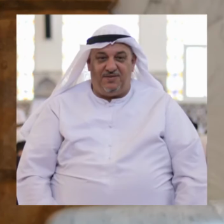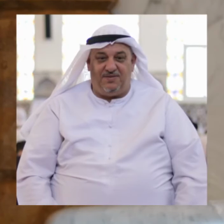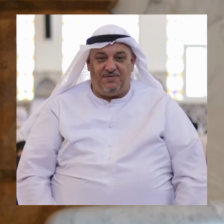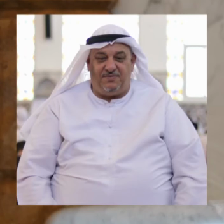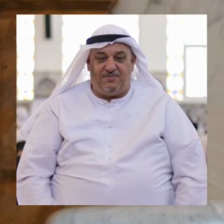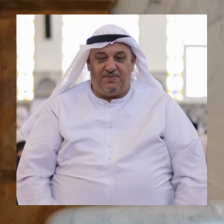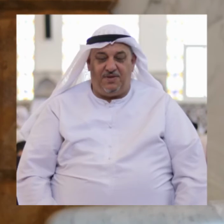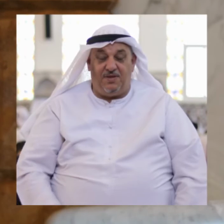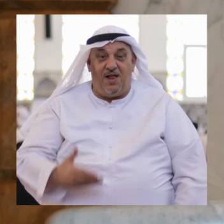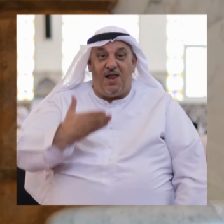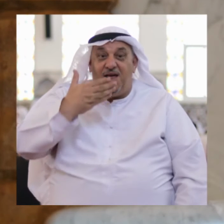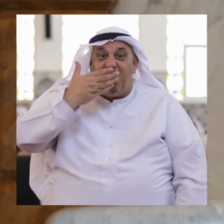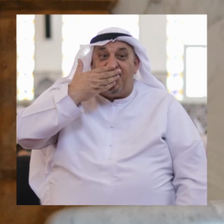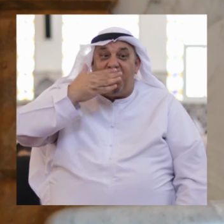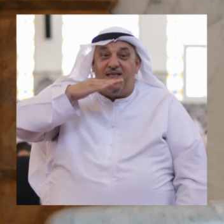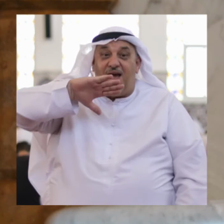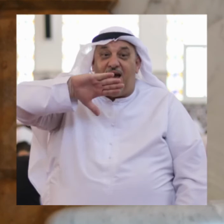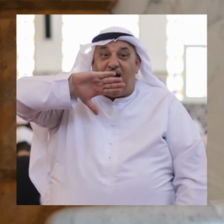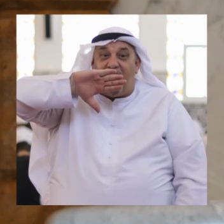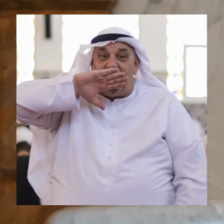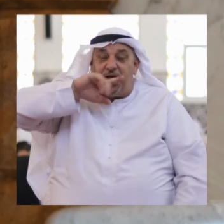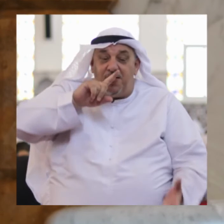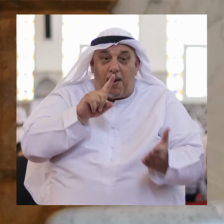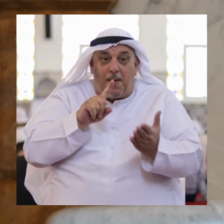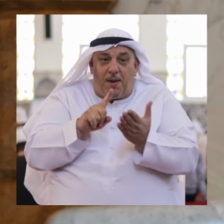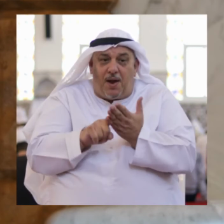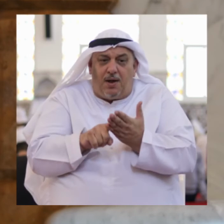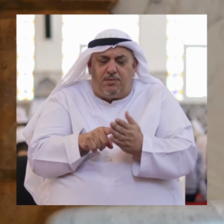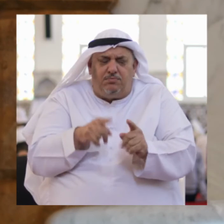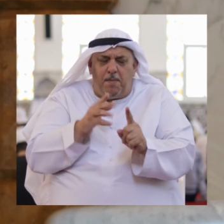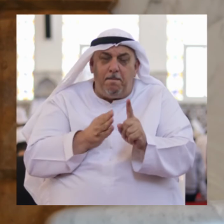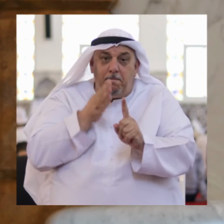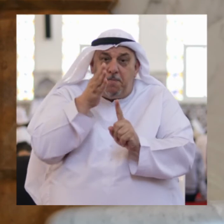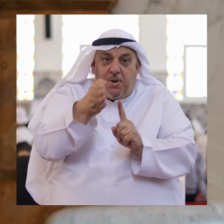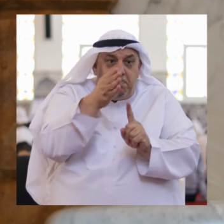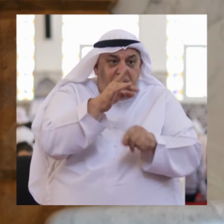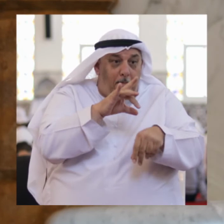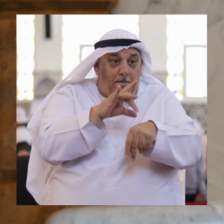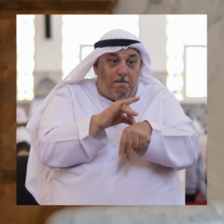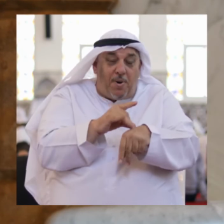الحمد لله الذي دعانا الى زياره المرضى